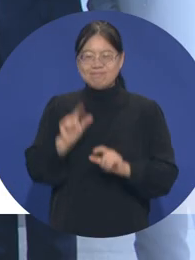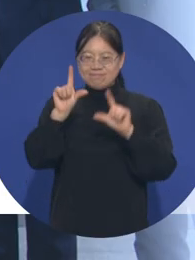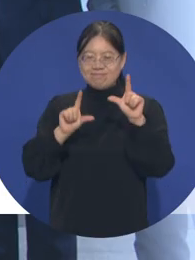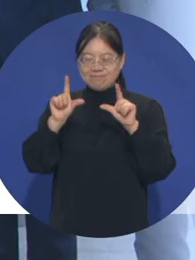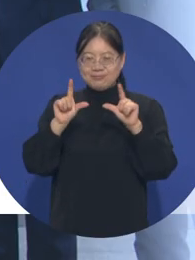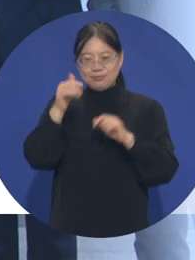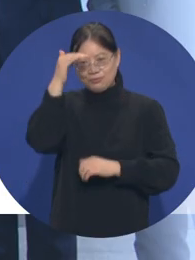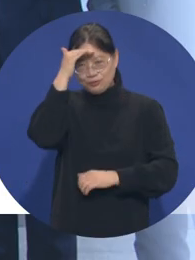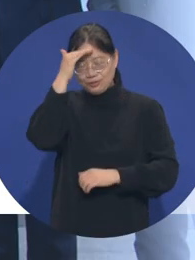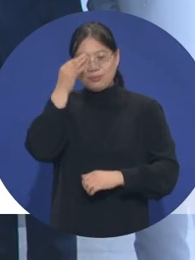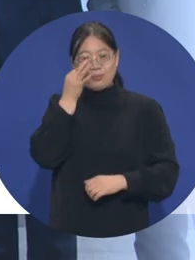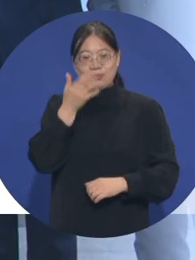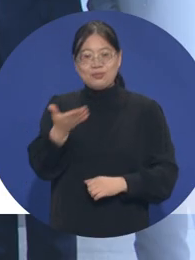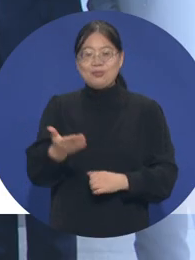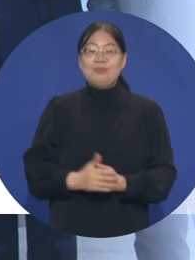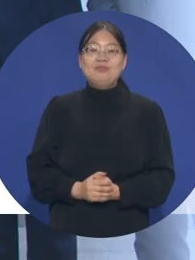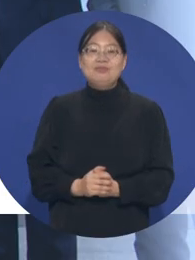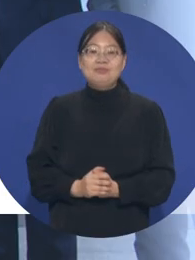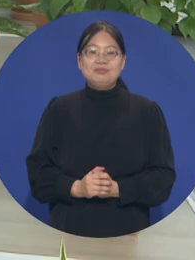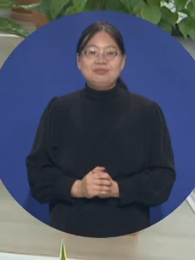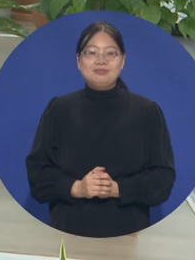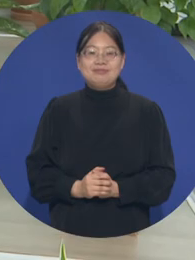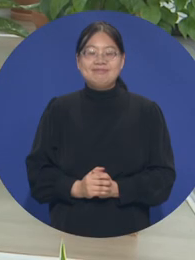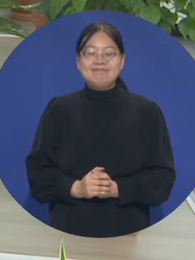어떤 모습인지 현장 취재했습니다.